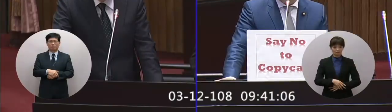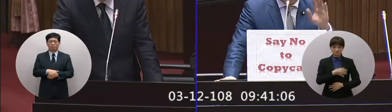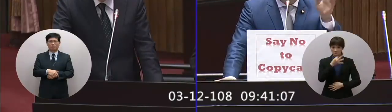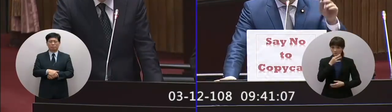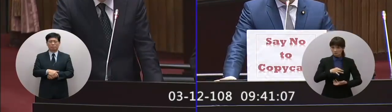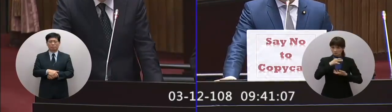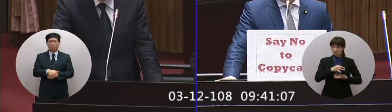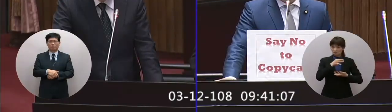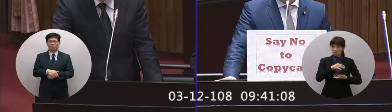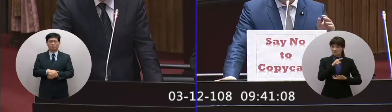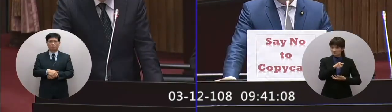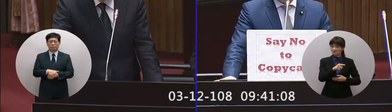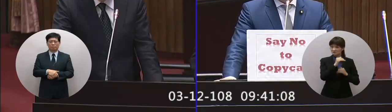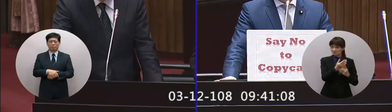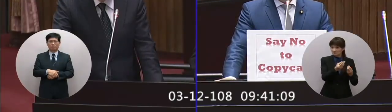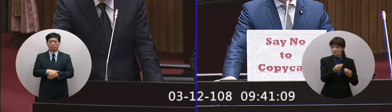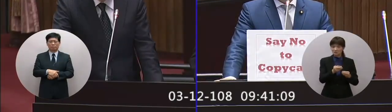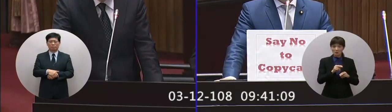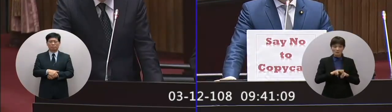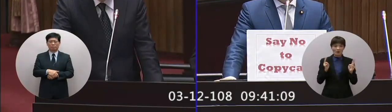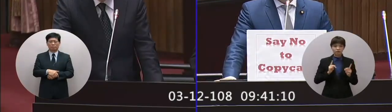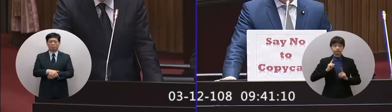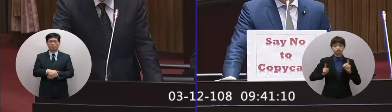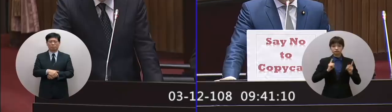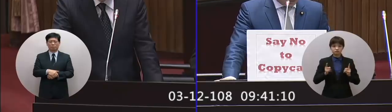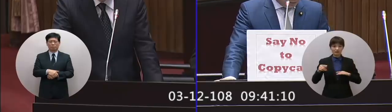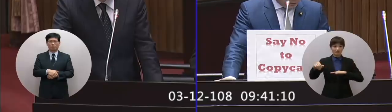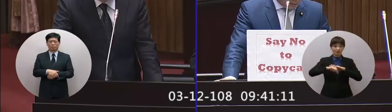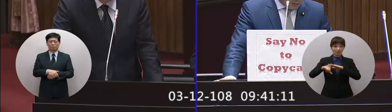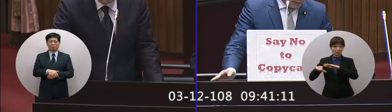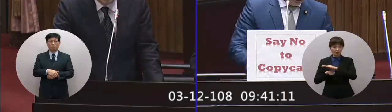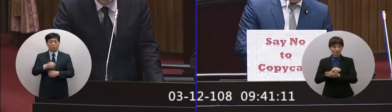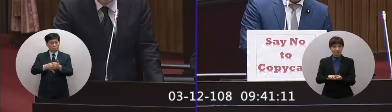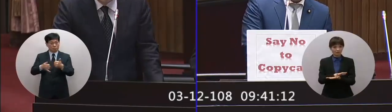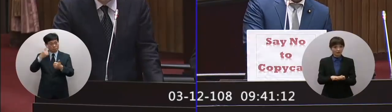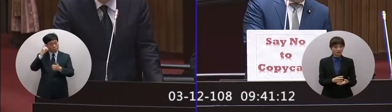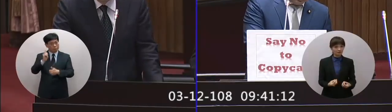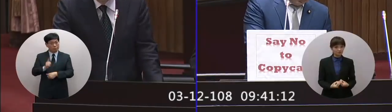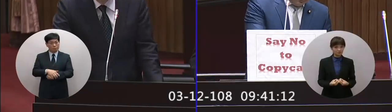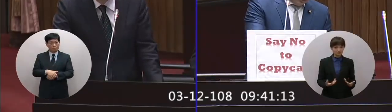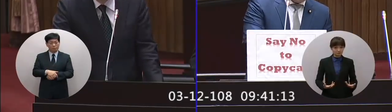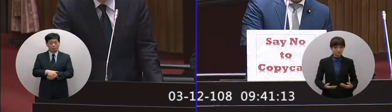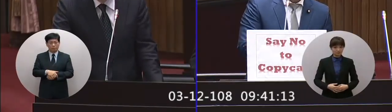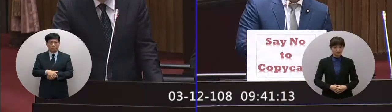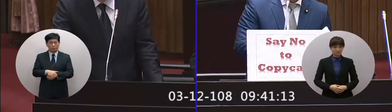禁没有了，不用拿扫把，敌人就长驱直入了，是不是？ 所以委员的意思是，